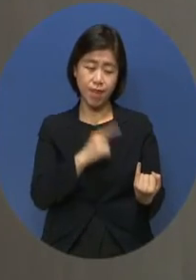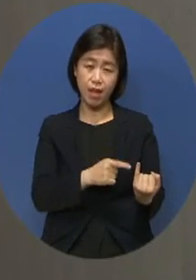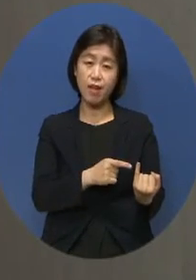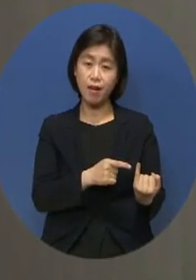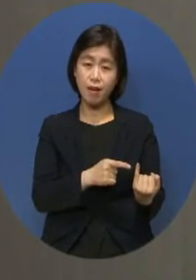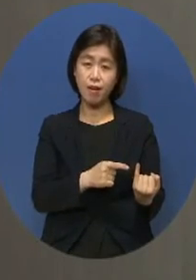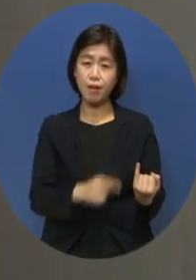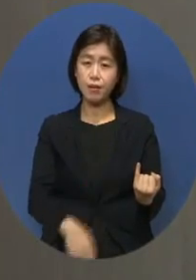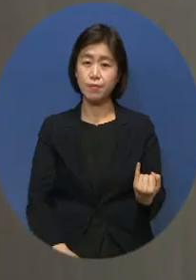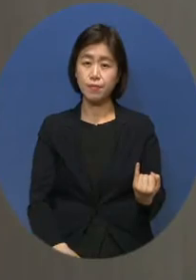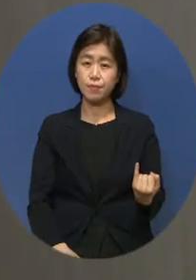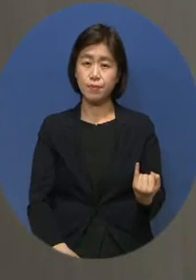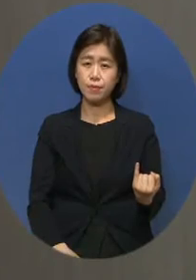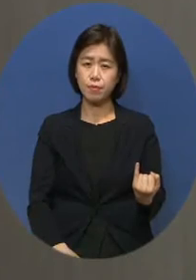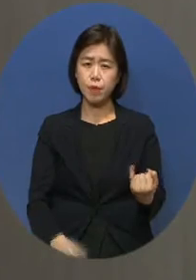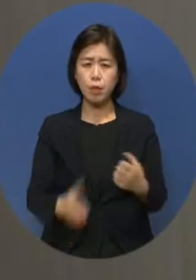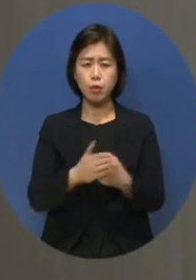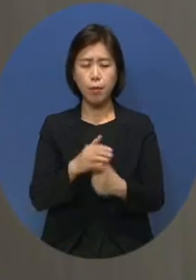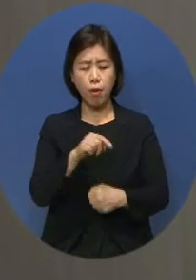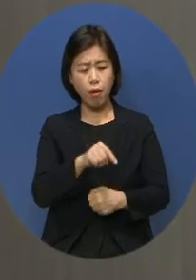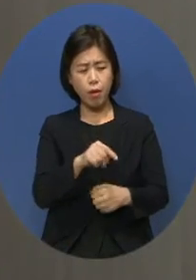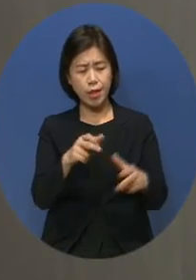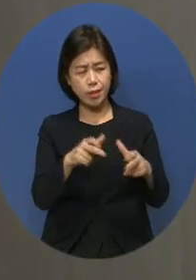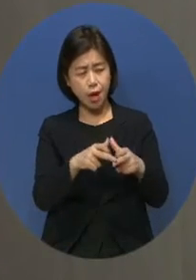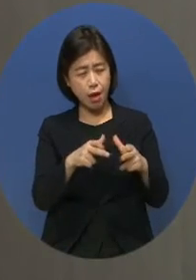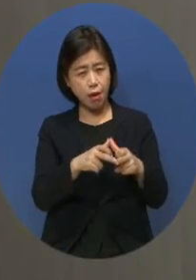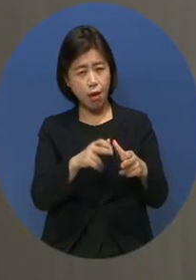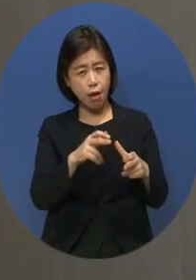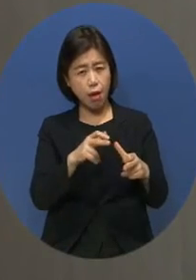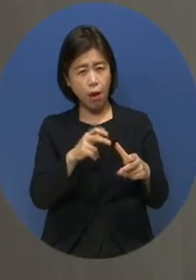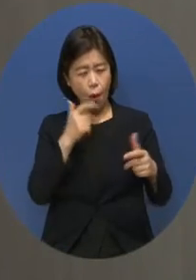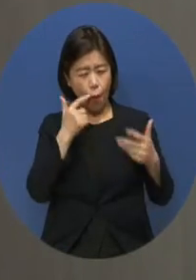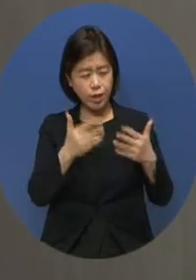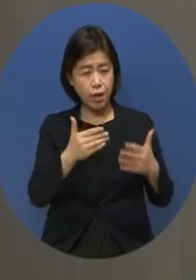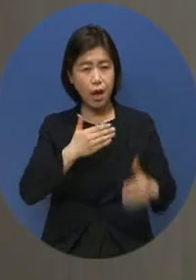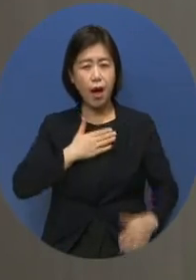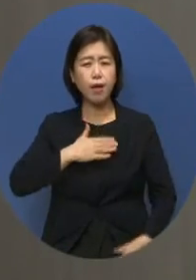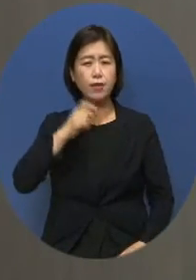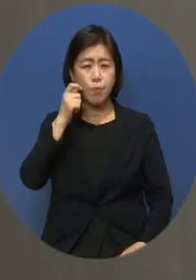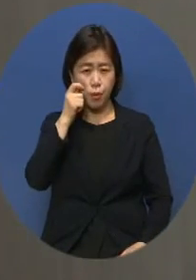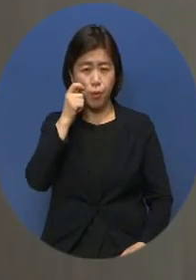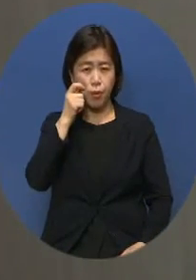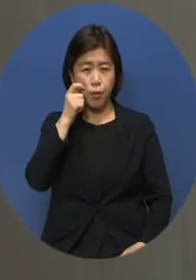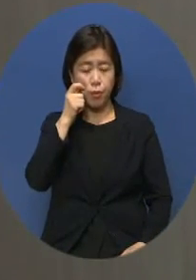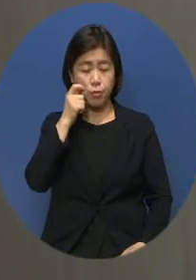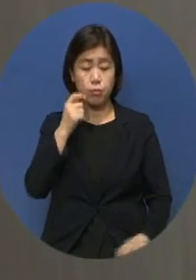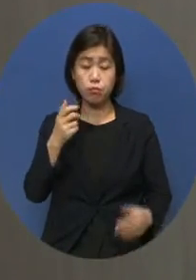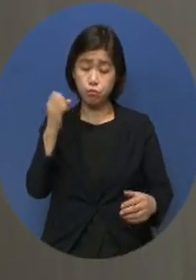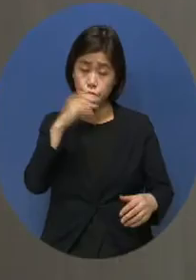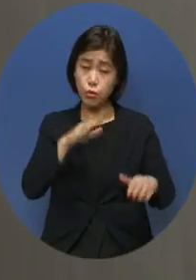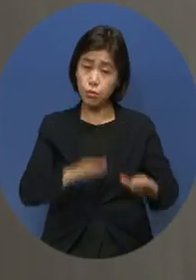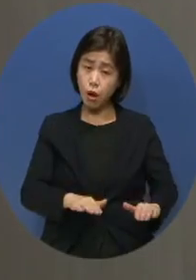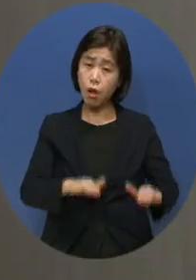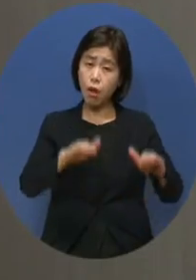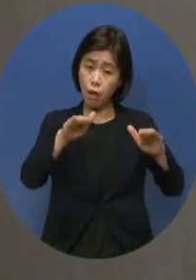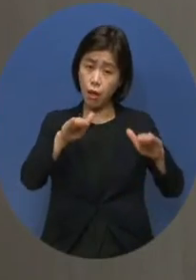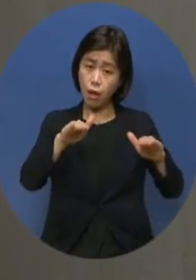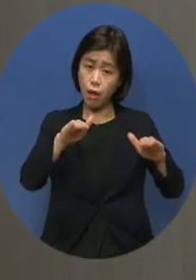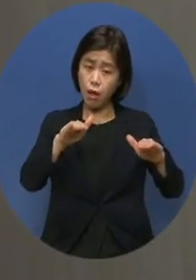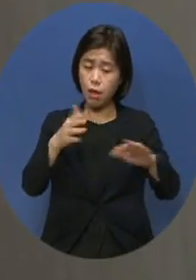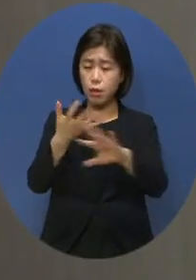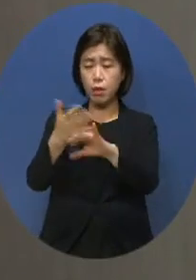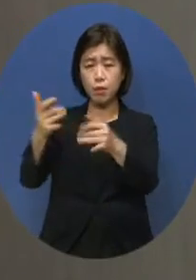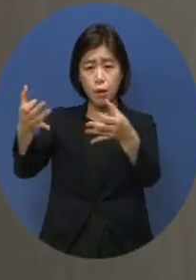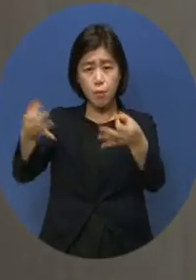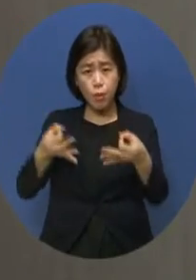때문에 이것이 장애다라고 하는 명확한 인식 없이 그냥 같이 자라잖아요. 네. 근데 같이 자라면서 사람들이 나를